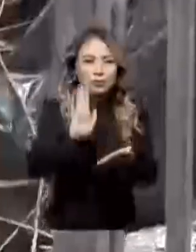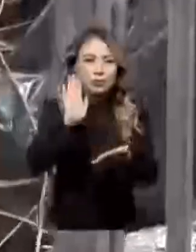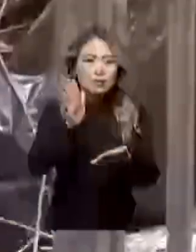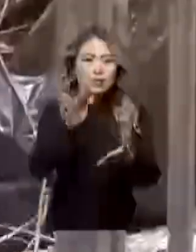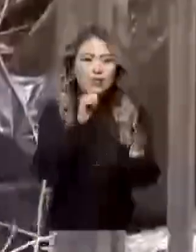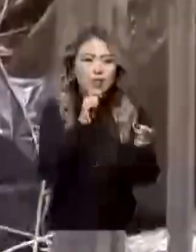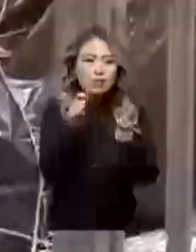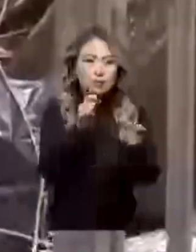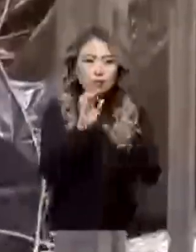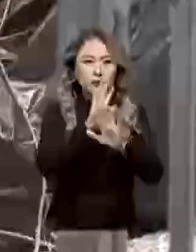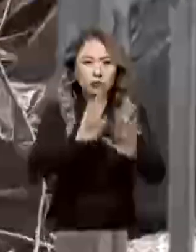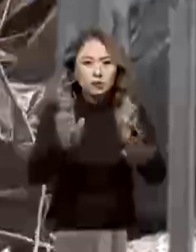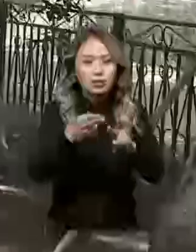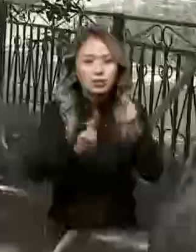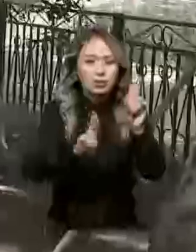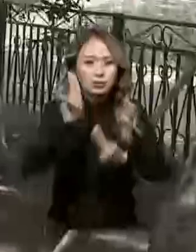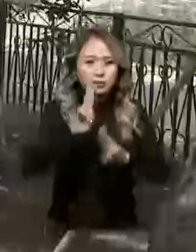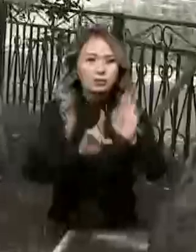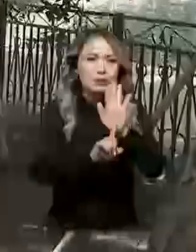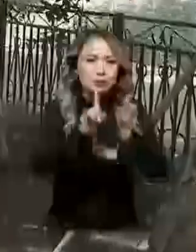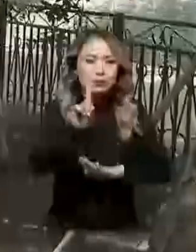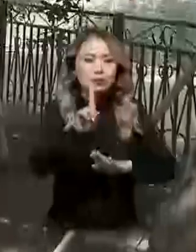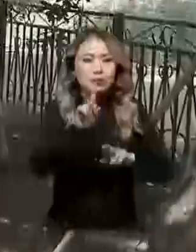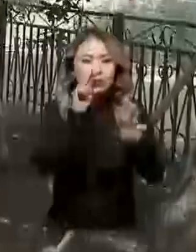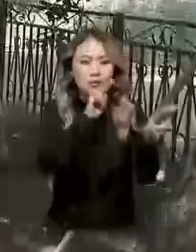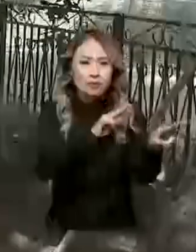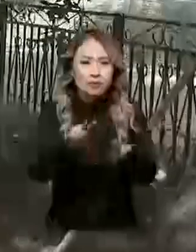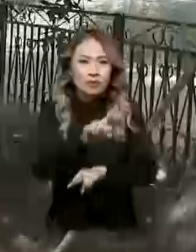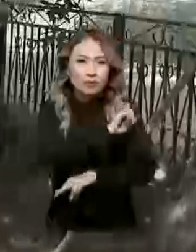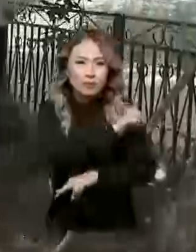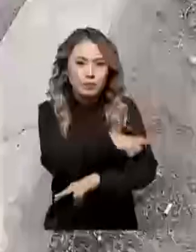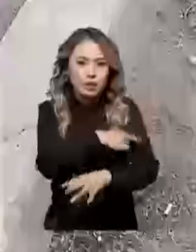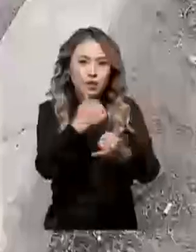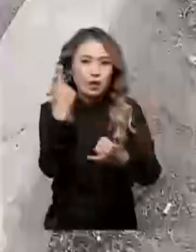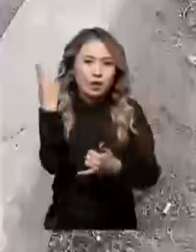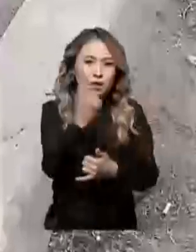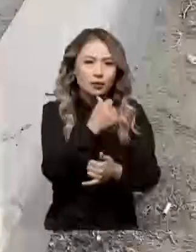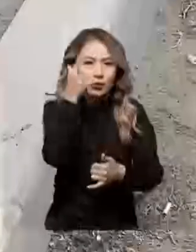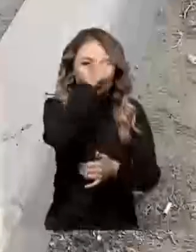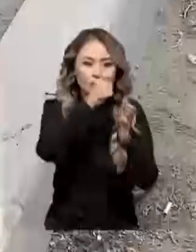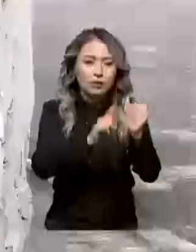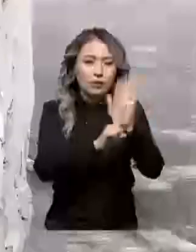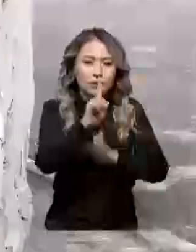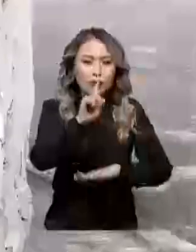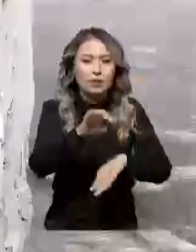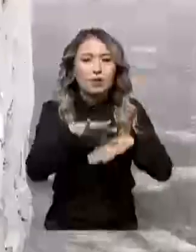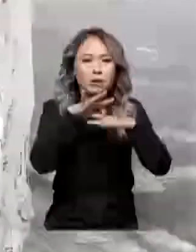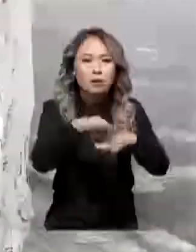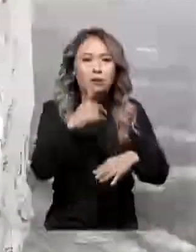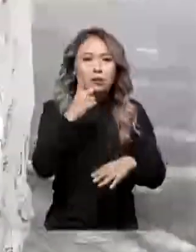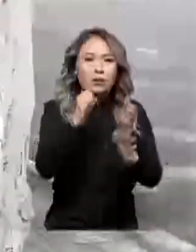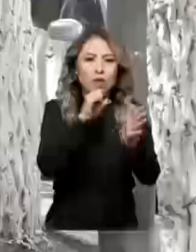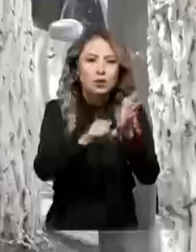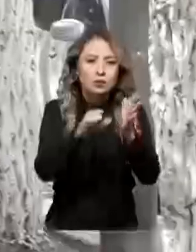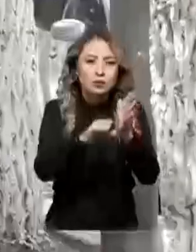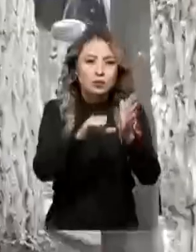Санитарлық талап сақтамай, абаттандыру ережесін бұзған нысандарға бақылау күшейді. Жалпы аптаның алғашқы жұмыс күнінде ұйымдастырылған шараға 165